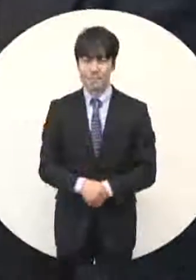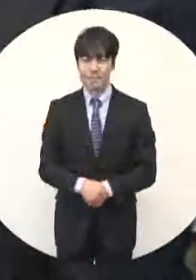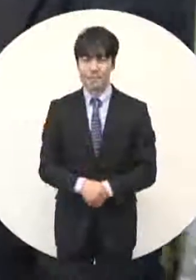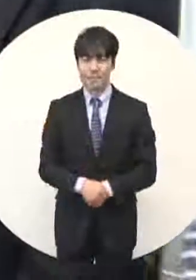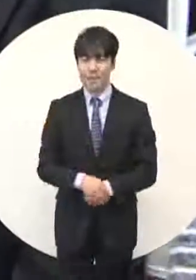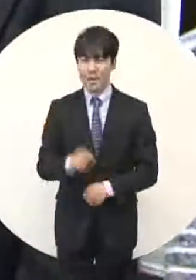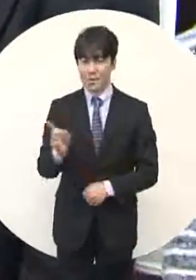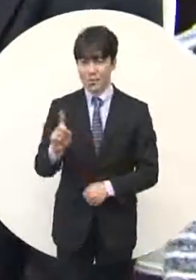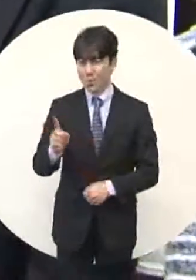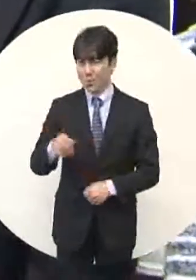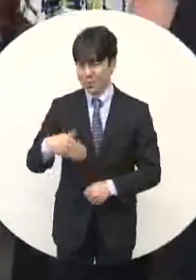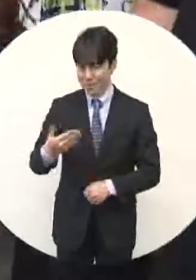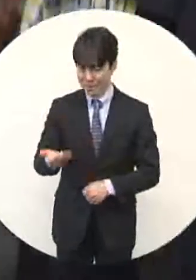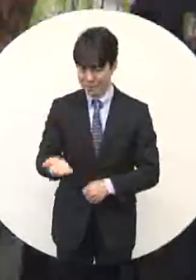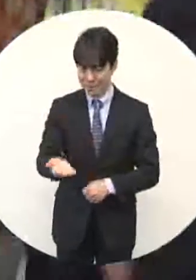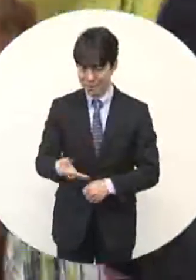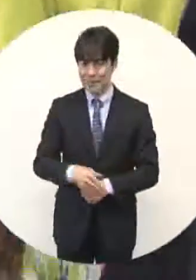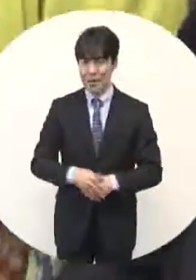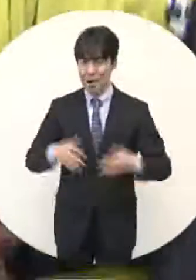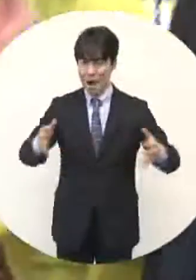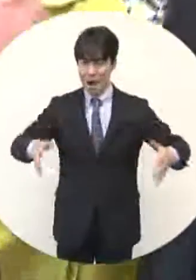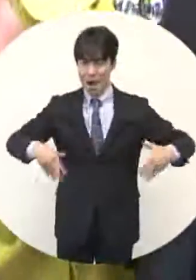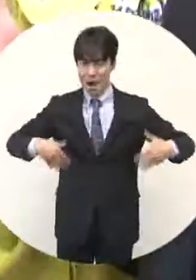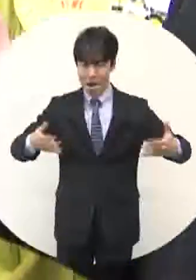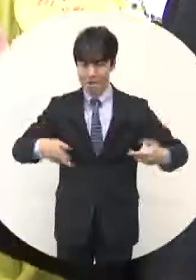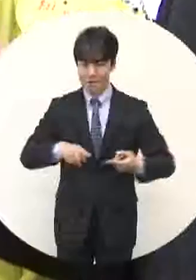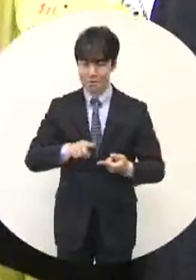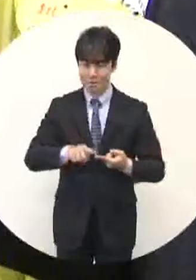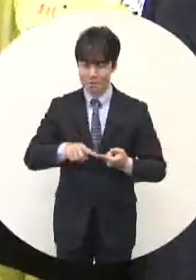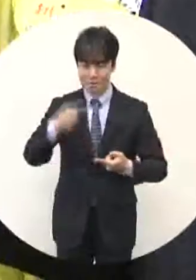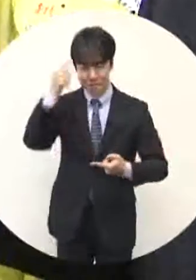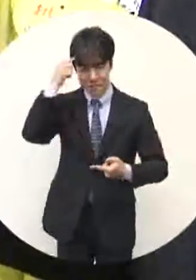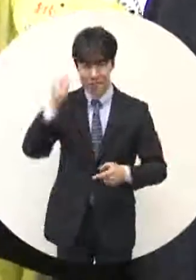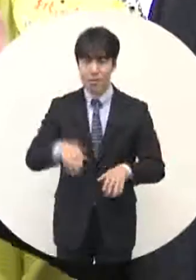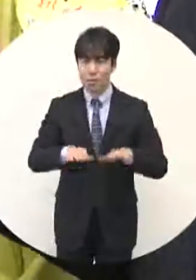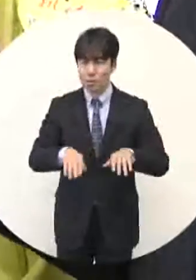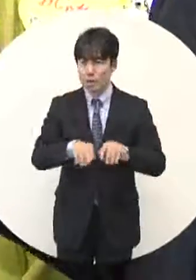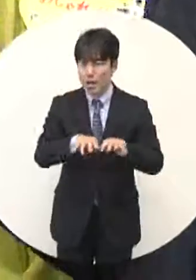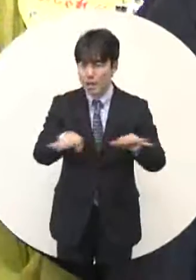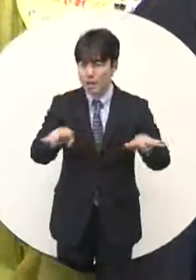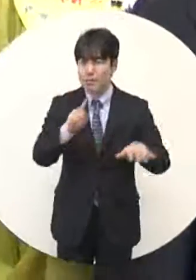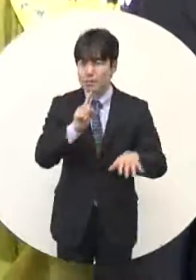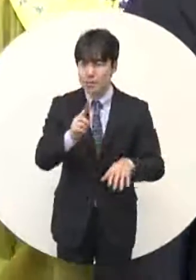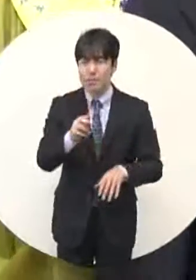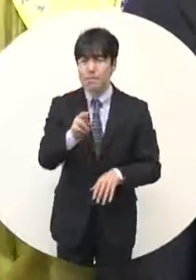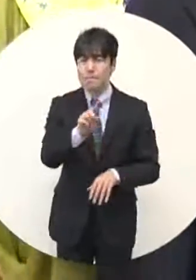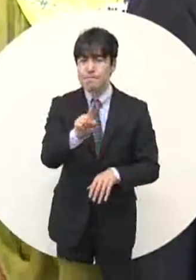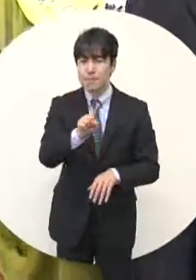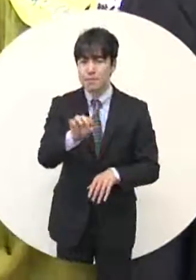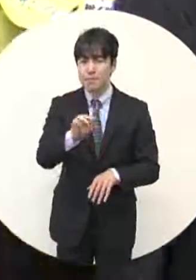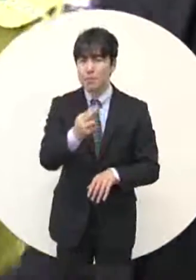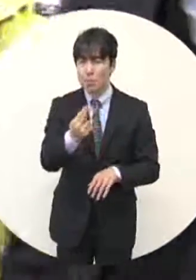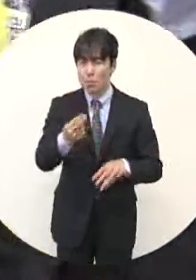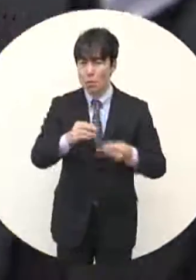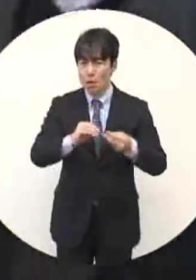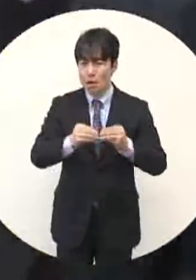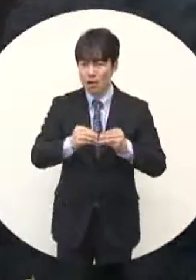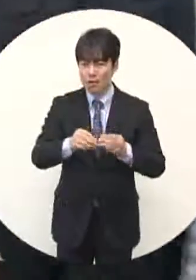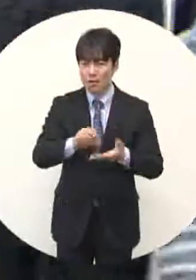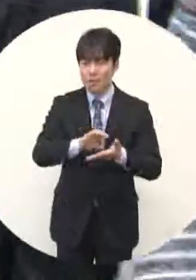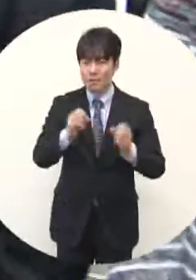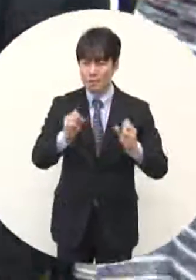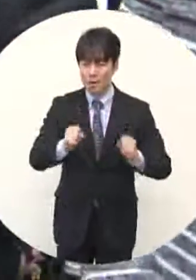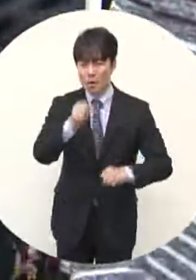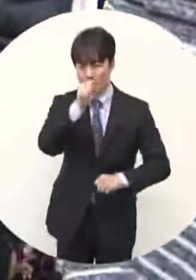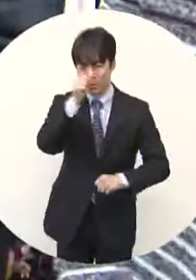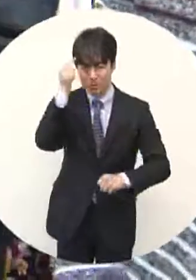がですか。 春らしくなりましたね。 今年流行りのビビットカラーを使って、はい、とてもいいと思います。 な